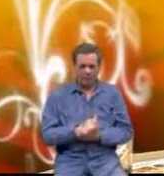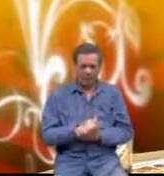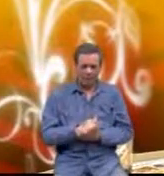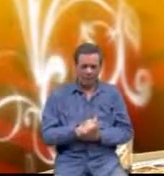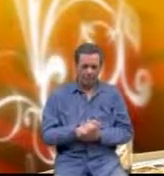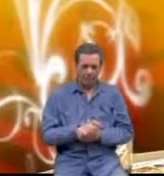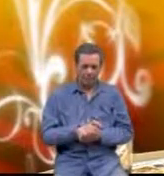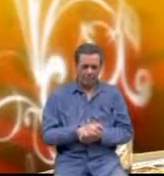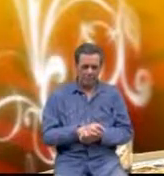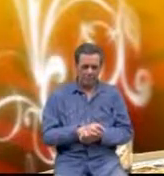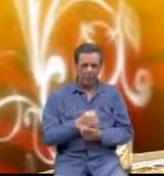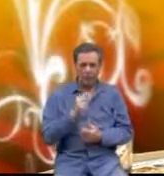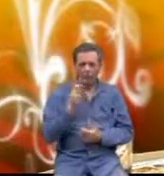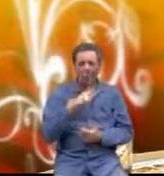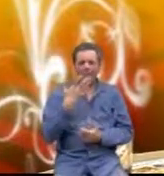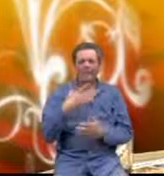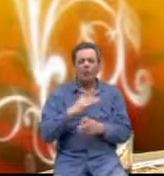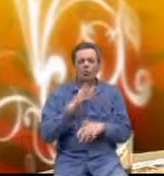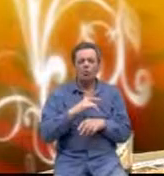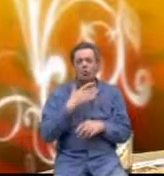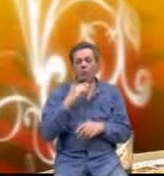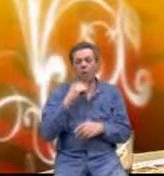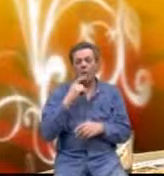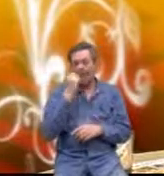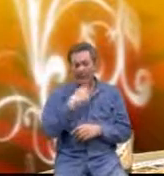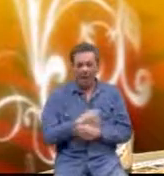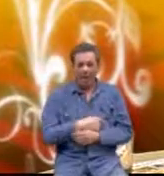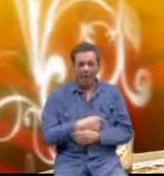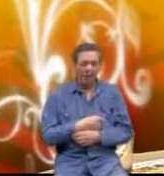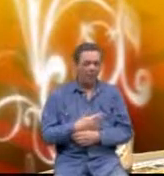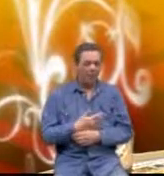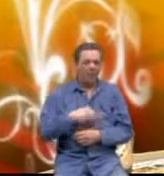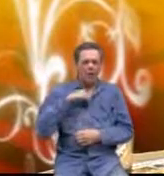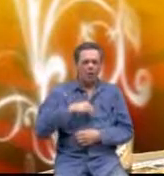četvrtak, petak, subotu, nedjelju, oni će biti ispunjeni, ispunit će